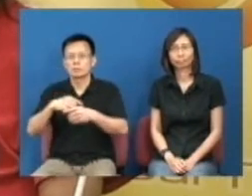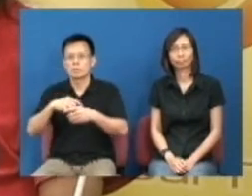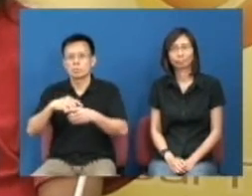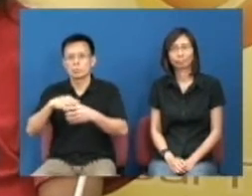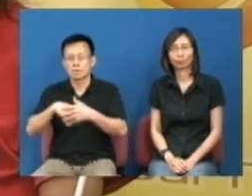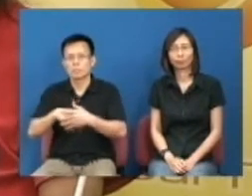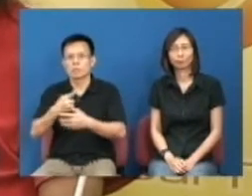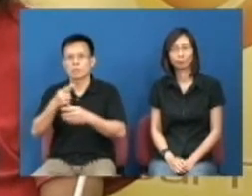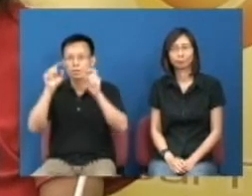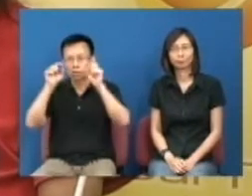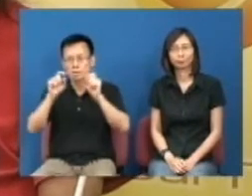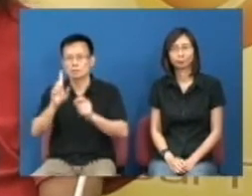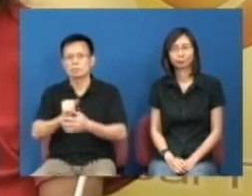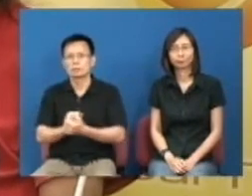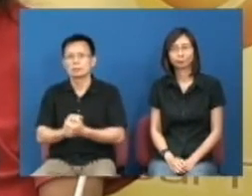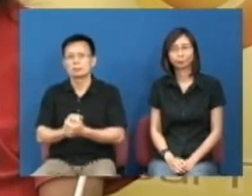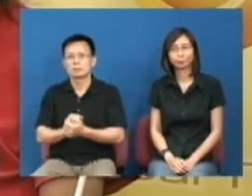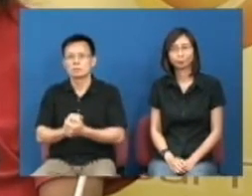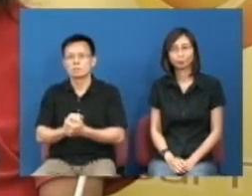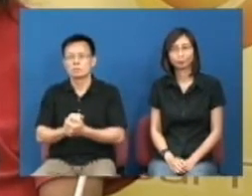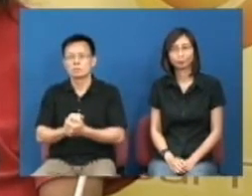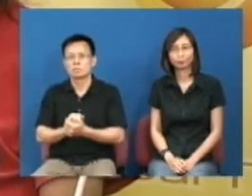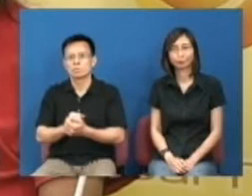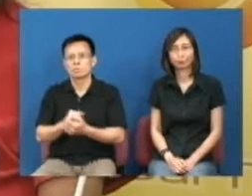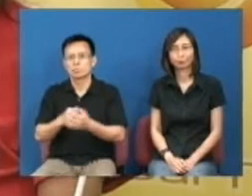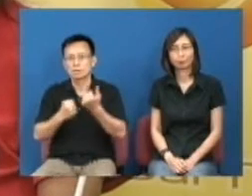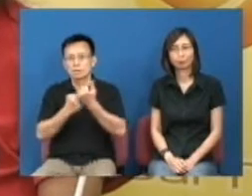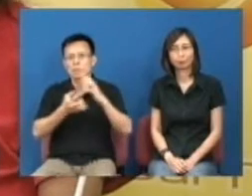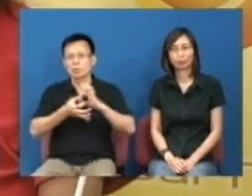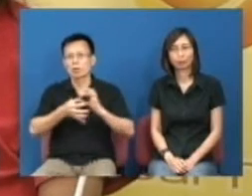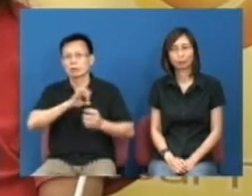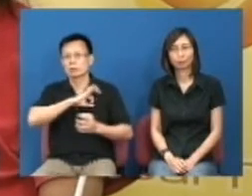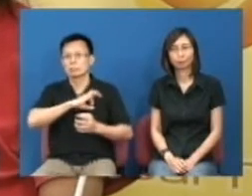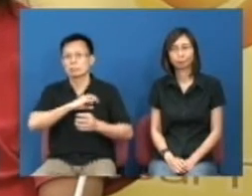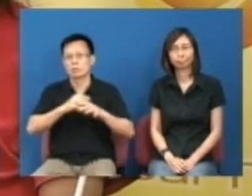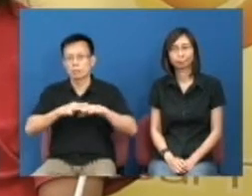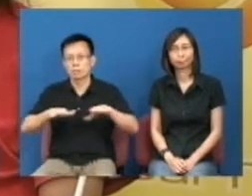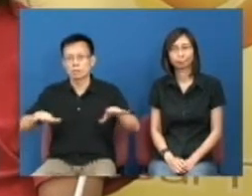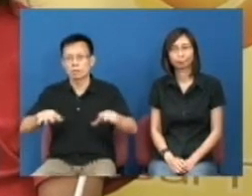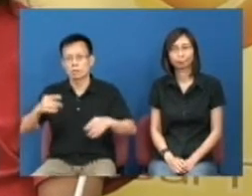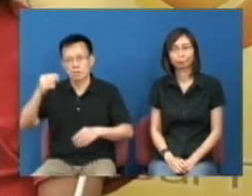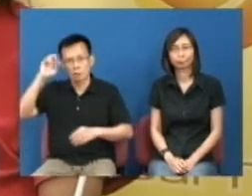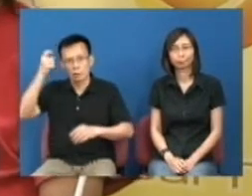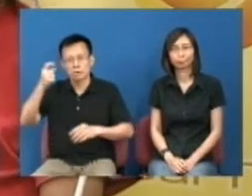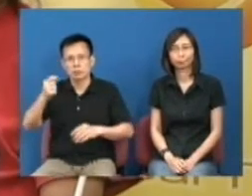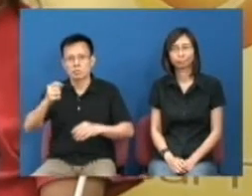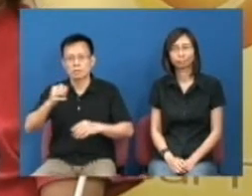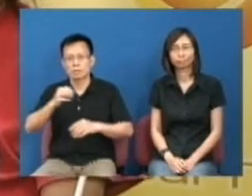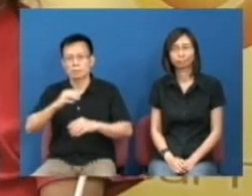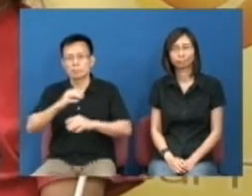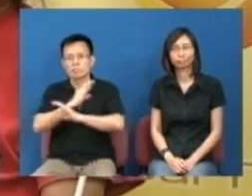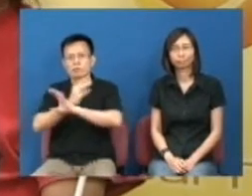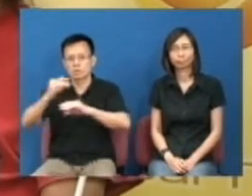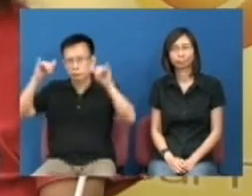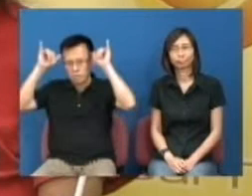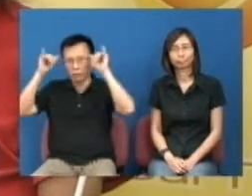嘅意義係咩咧？咁同支聯會嘅和平、理性、非暴力是有差距